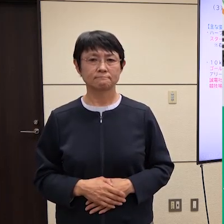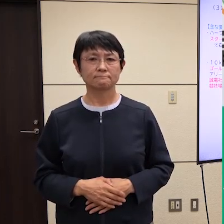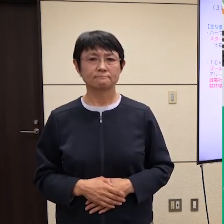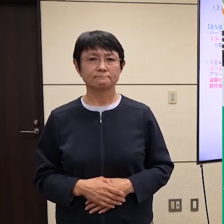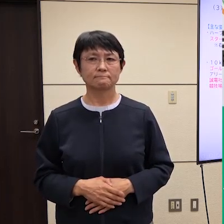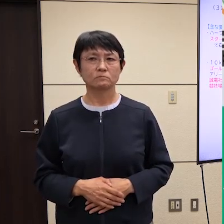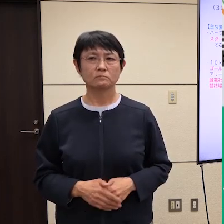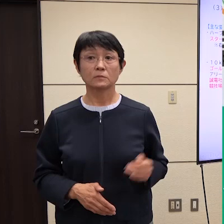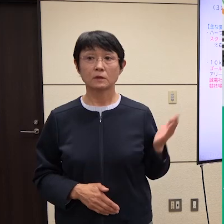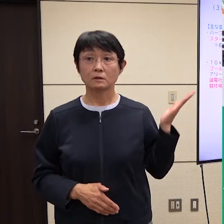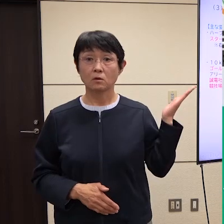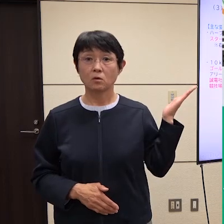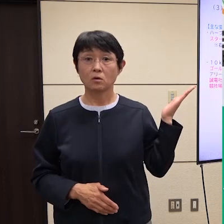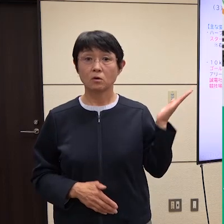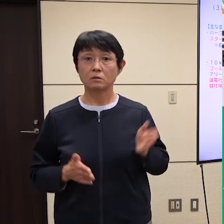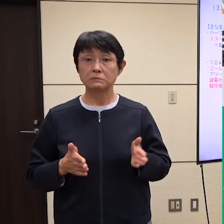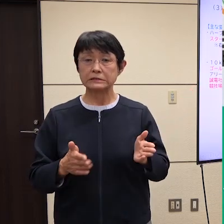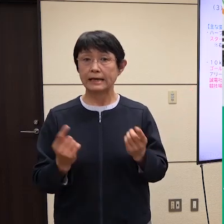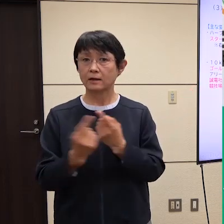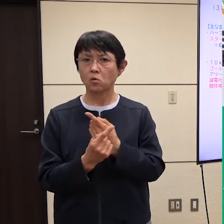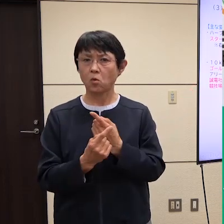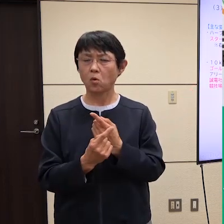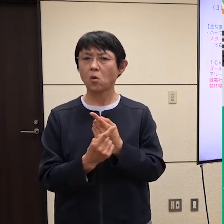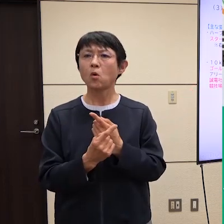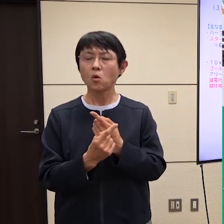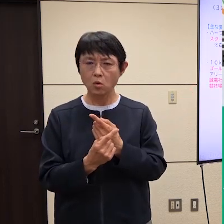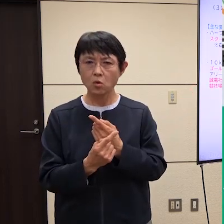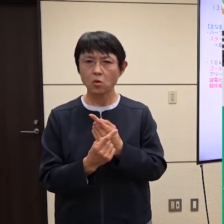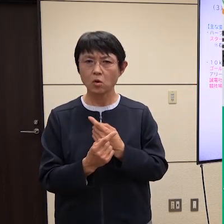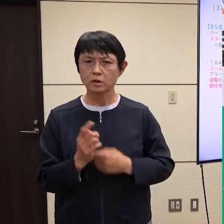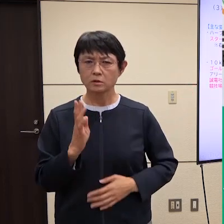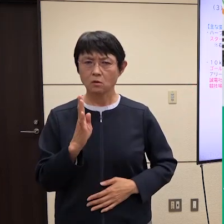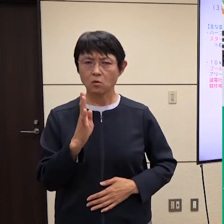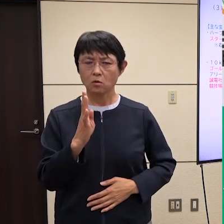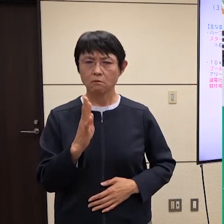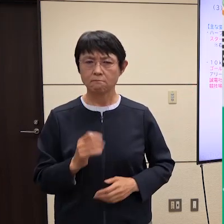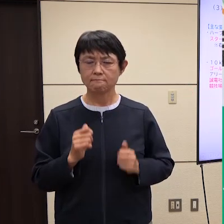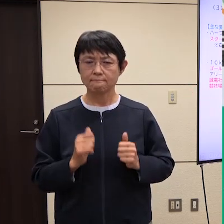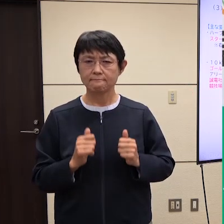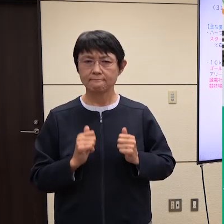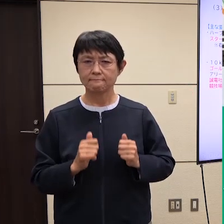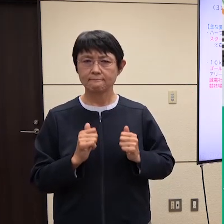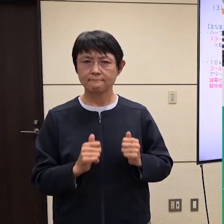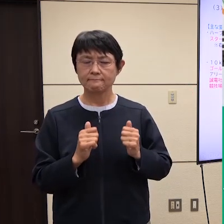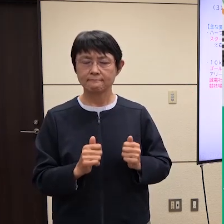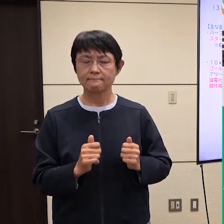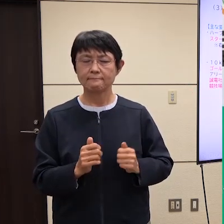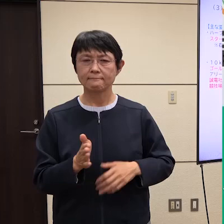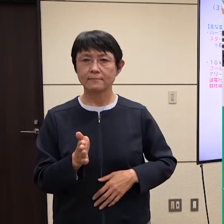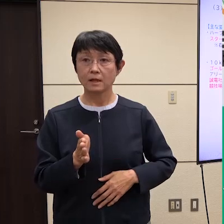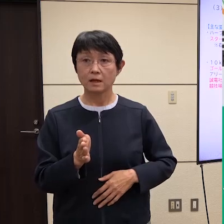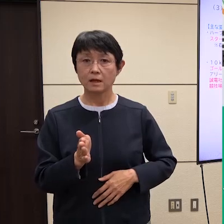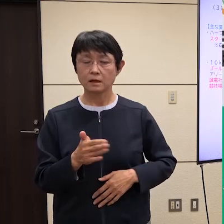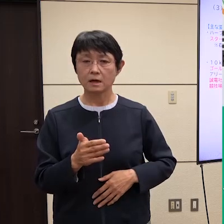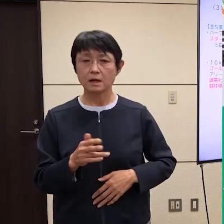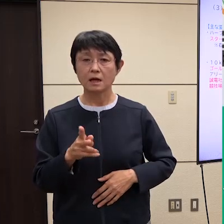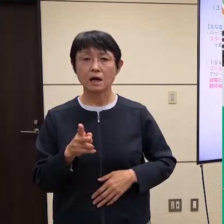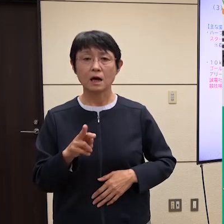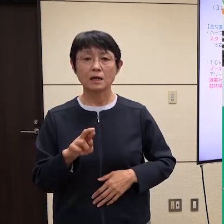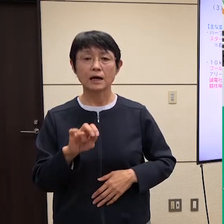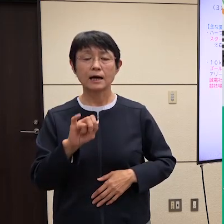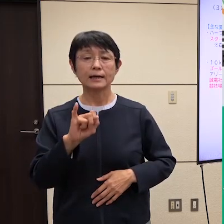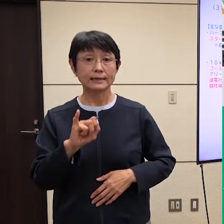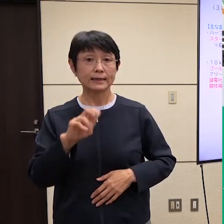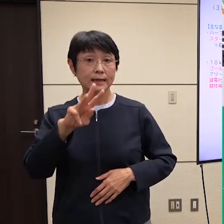こちらの方の道を使ってそれで4号に出て、で4号をしばらく走っていただいてから払い川通りに出